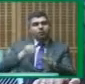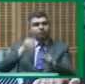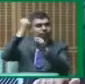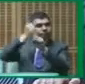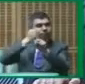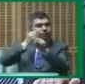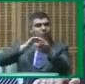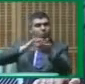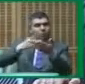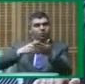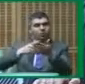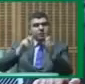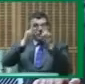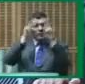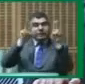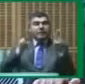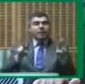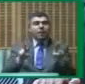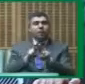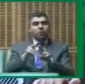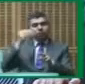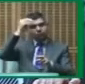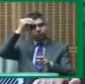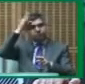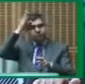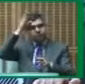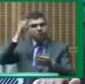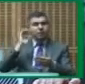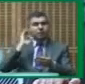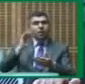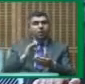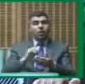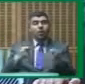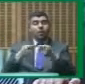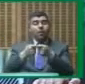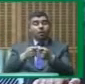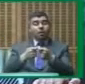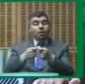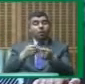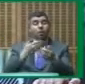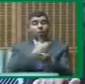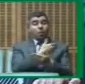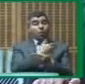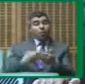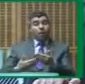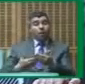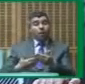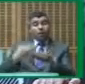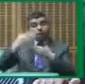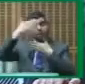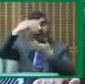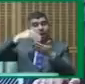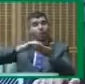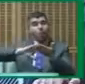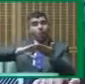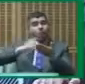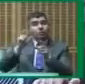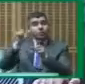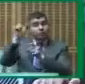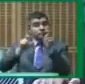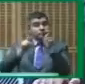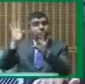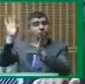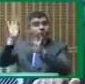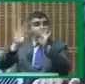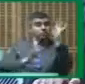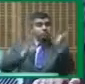ليس فقط لأنهم بحاجة إلى الشغل، بل أيضا لأن الدولة والمجتمع بحاجة لكفاءته إلى